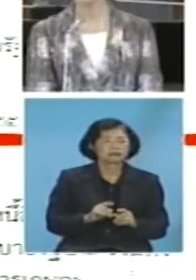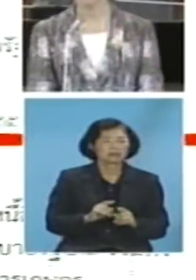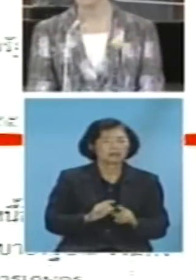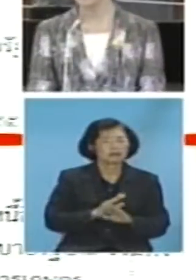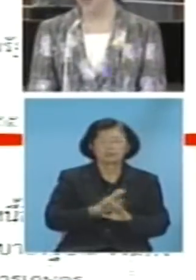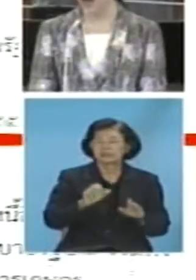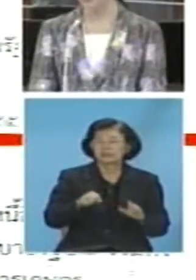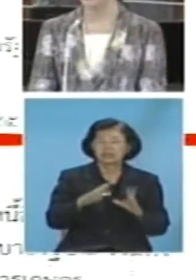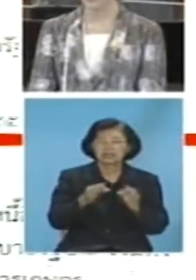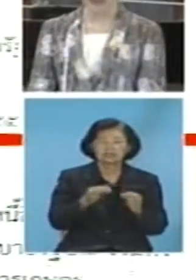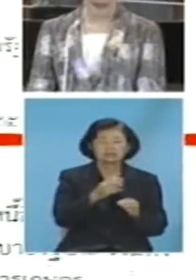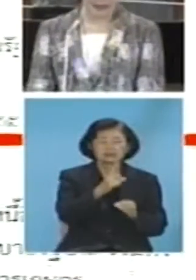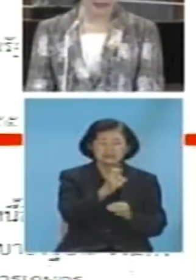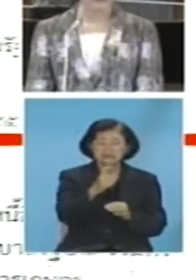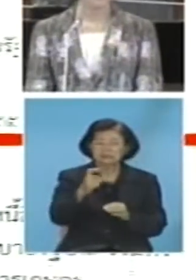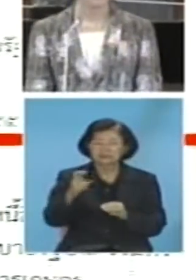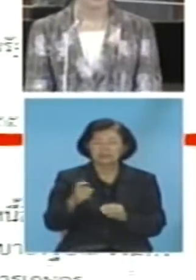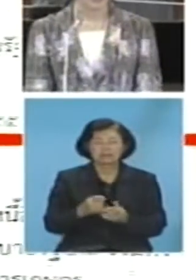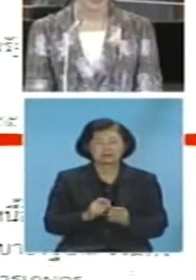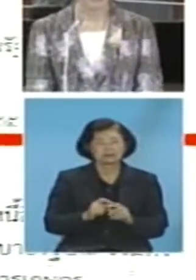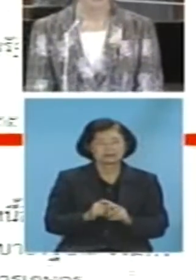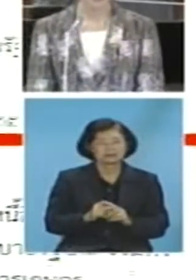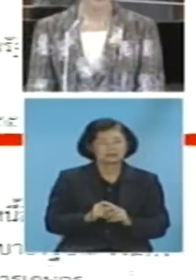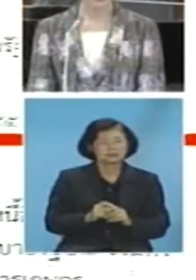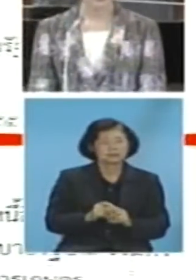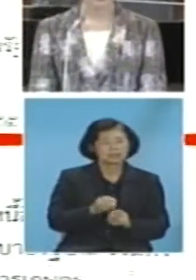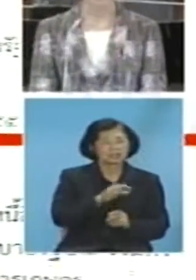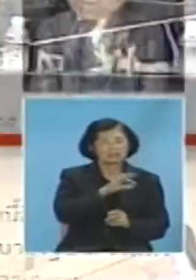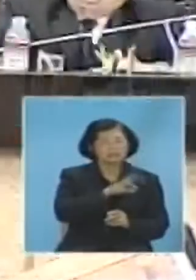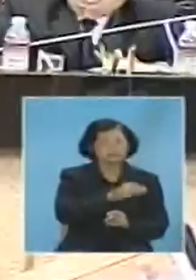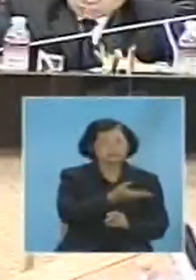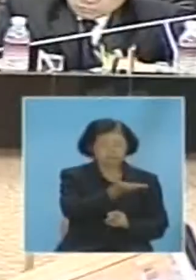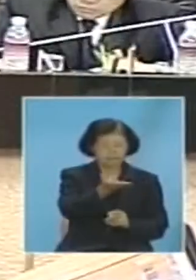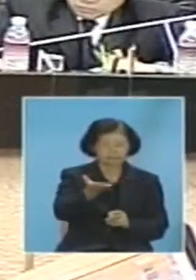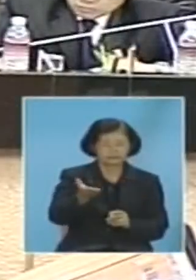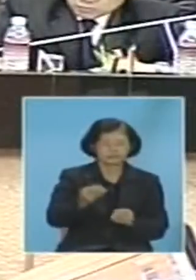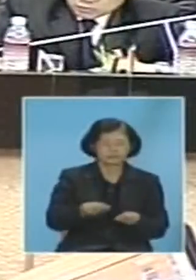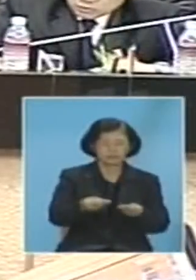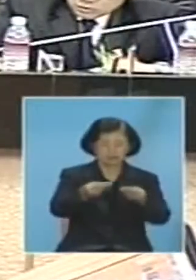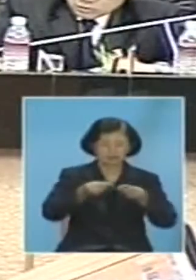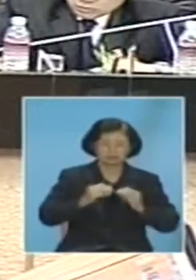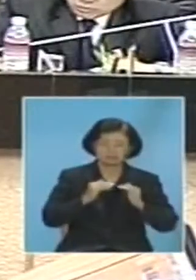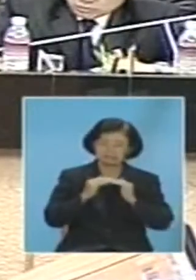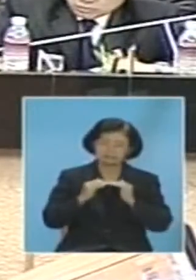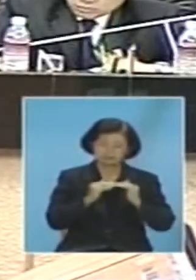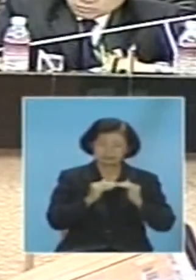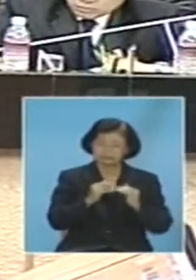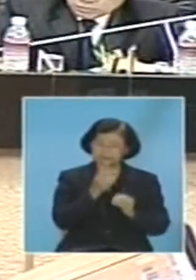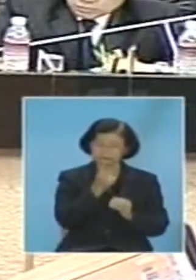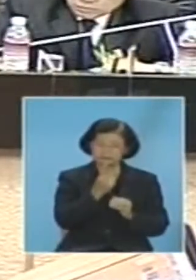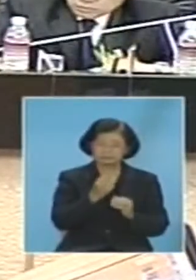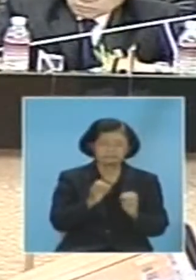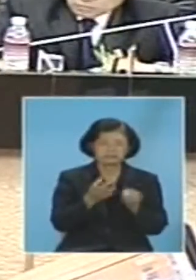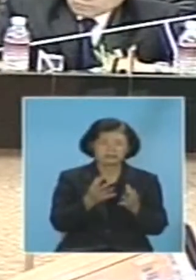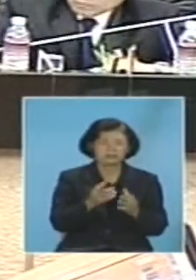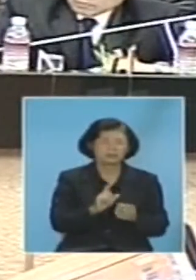เรื่องของค่าเสียหายแต่ประการใดค่ะและหากท่านสมาชิกจะได้ให้ความเป็นธรรมก็จะเห็นว่าไม่มีครั้